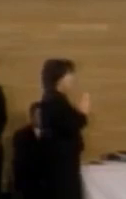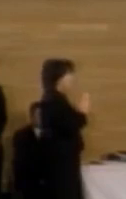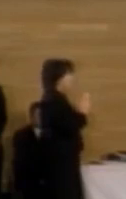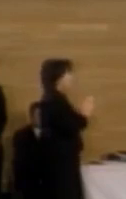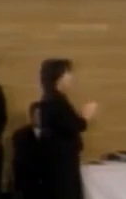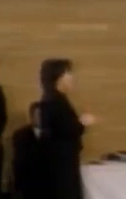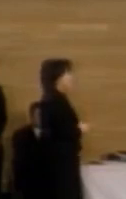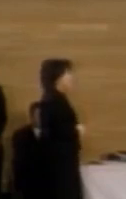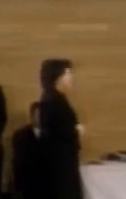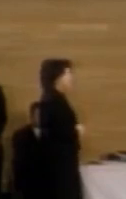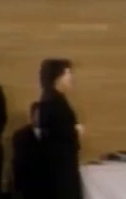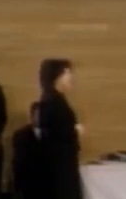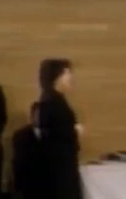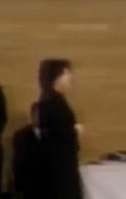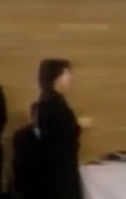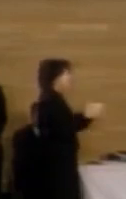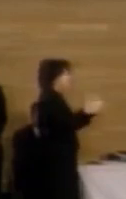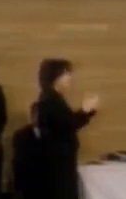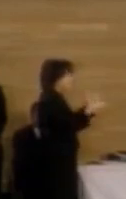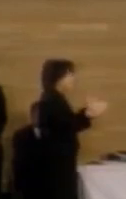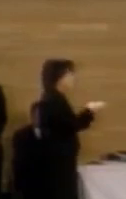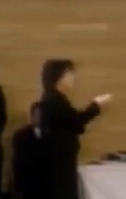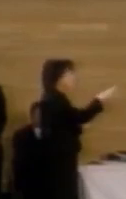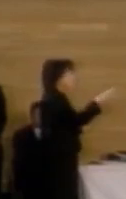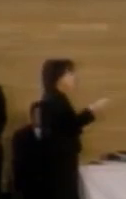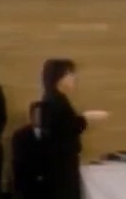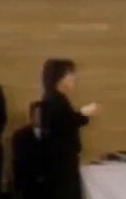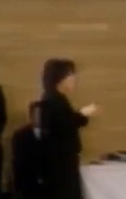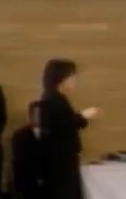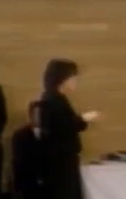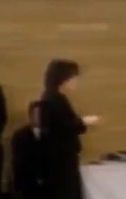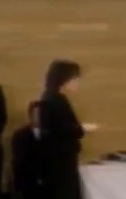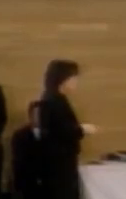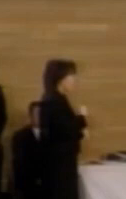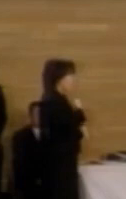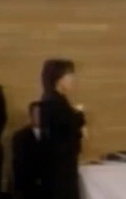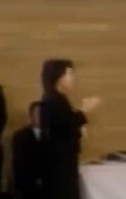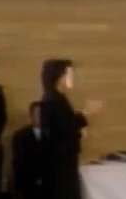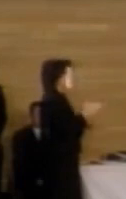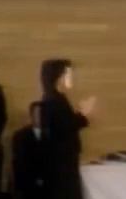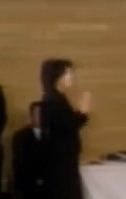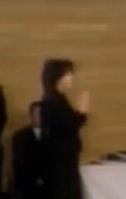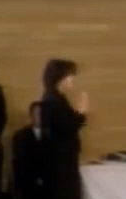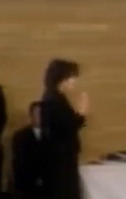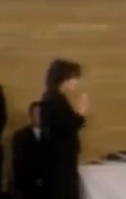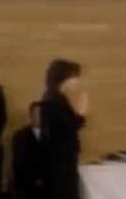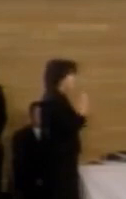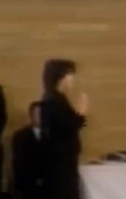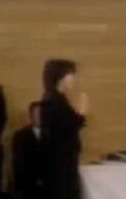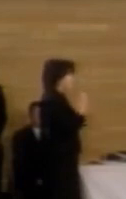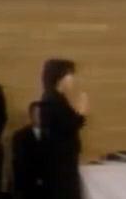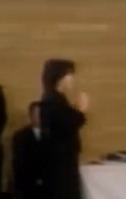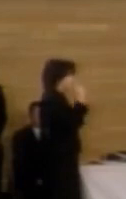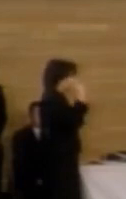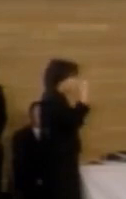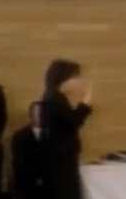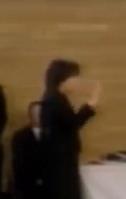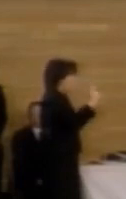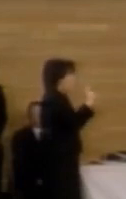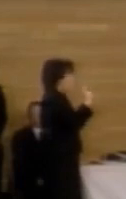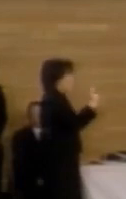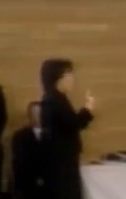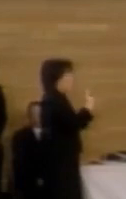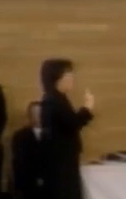ともに、ご遺族の皆様のご平安を心から祈念し、追悼の言葉といたします